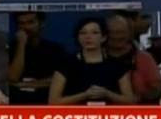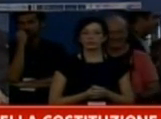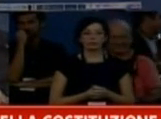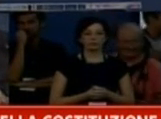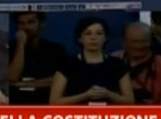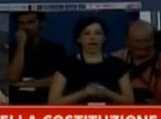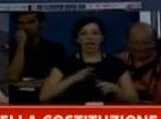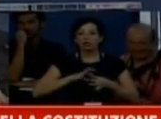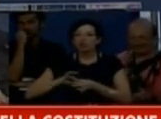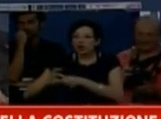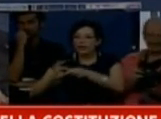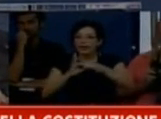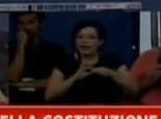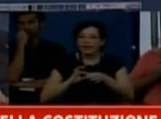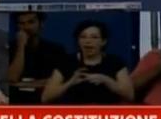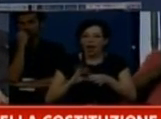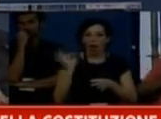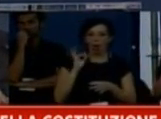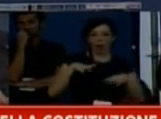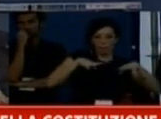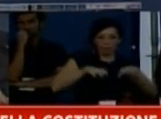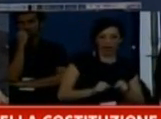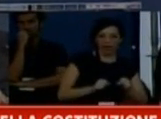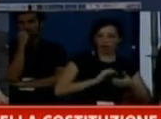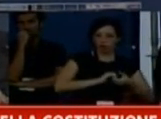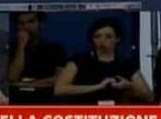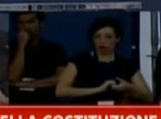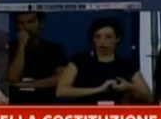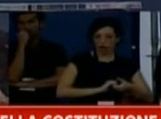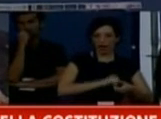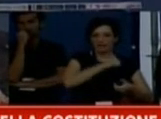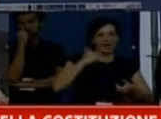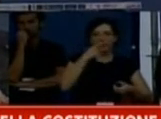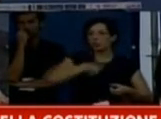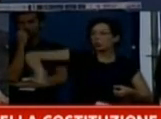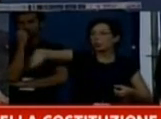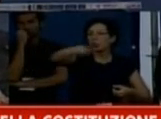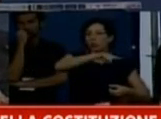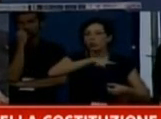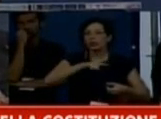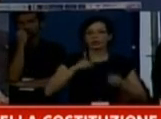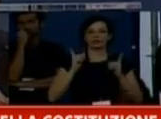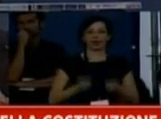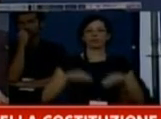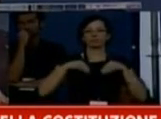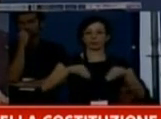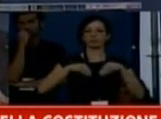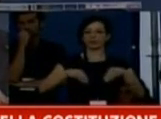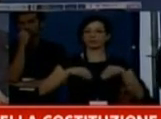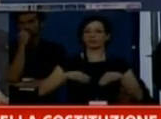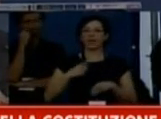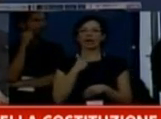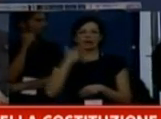la solidarietà, l'impegno sociale. Io non so se i nostri governanti hanno un'idea di che cosa è questa